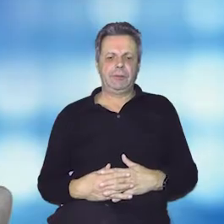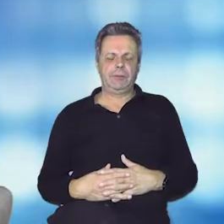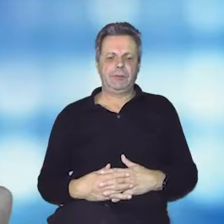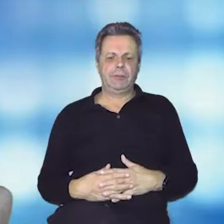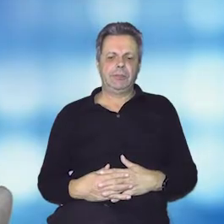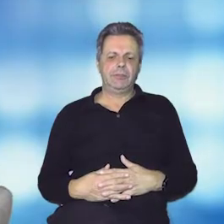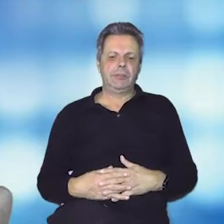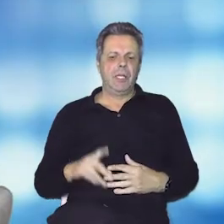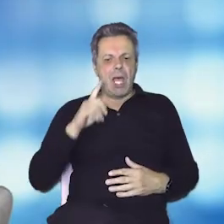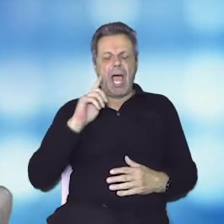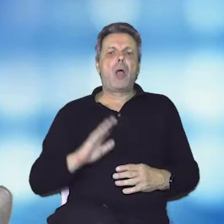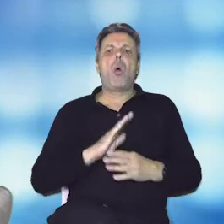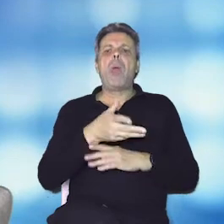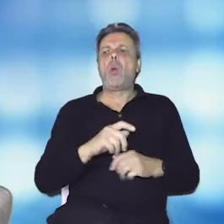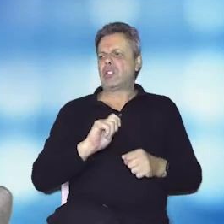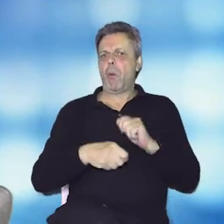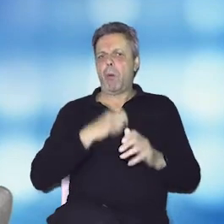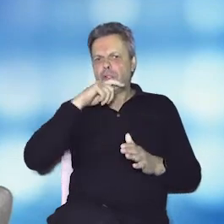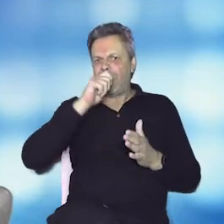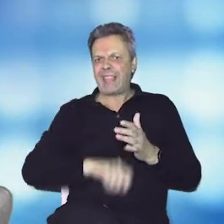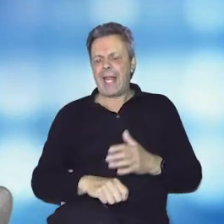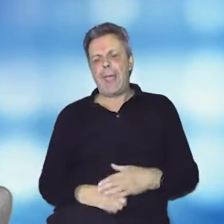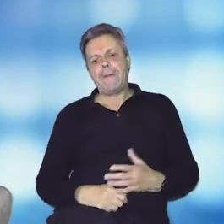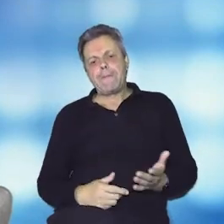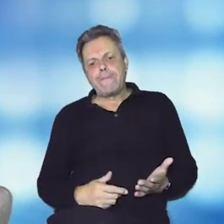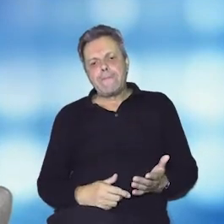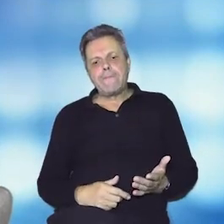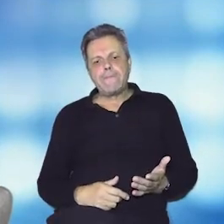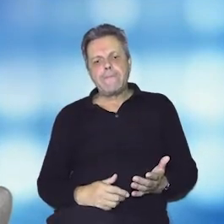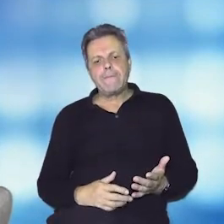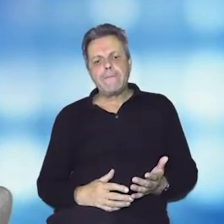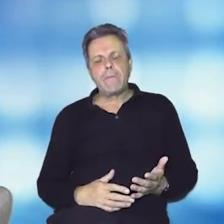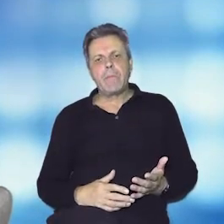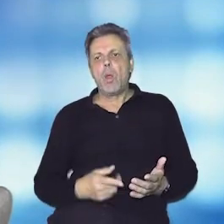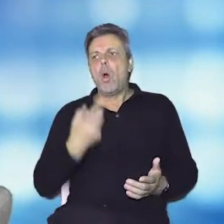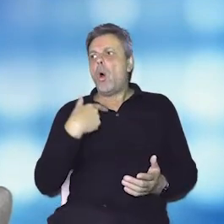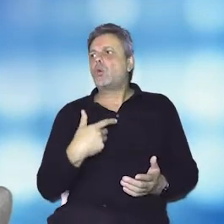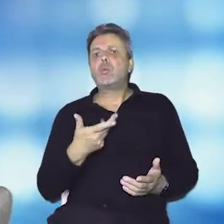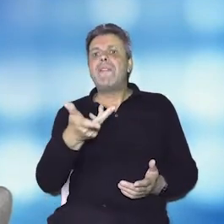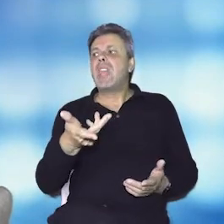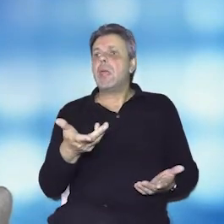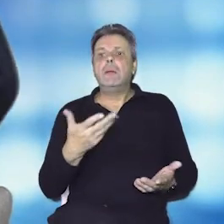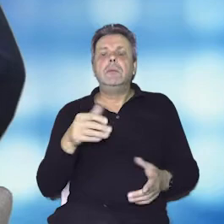Ako ne ulazim u nekakve poslovne tajne, odakle nabavljate gorivo?